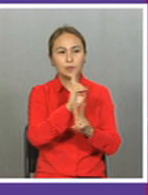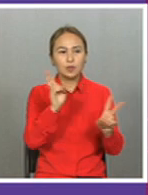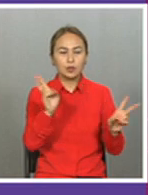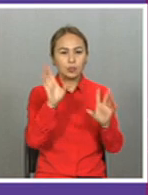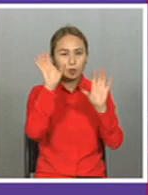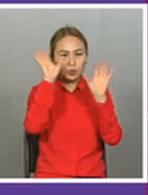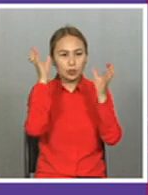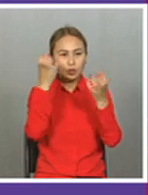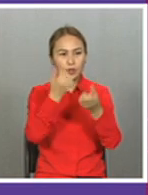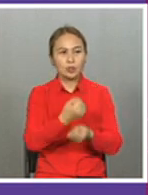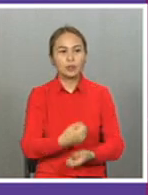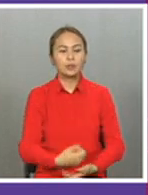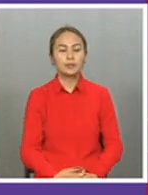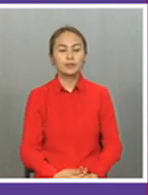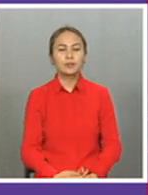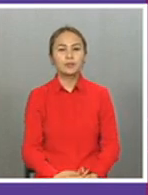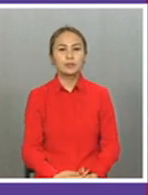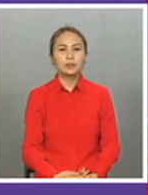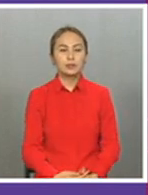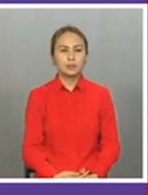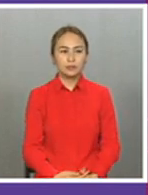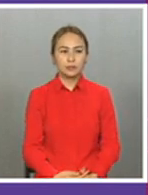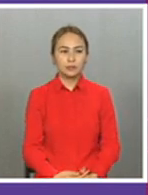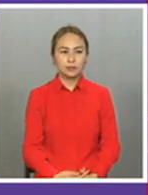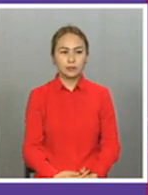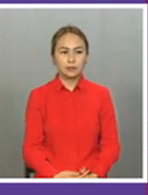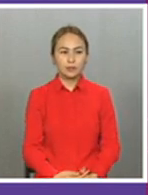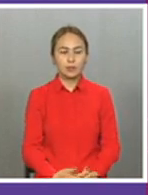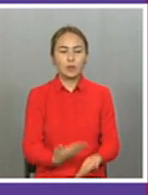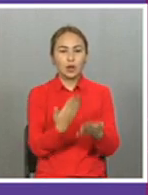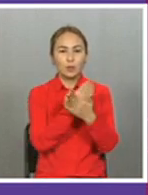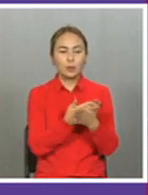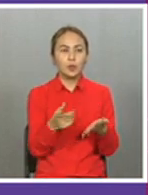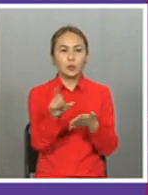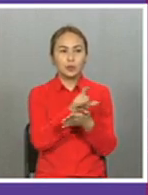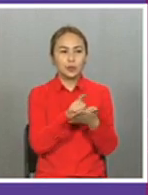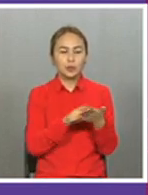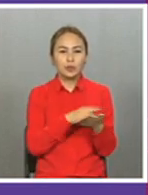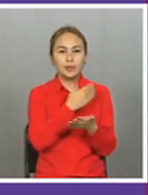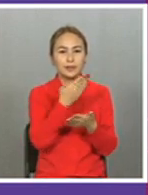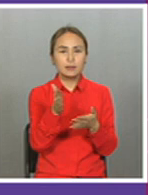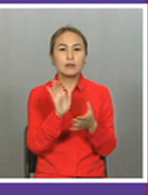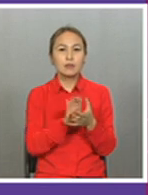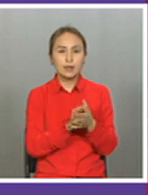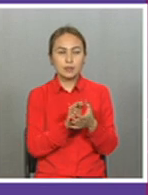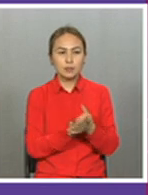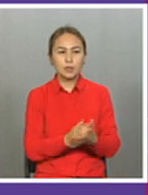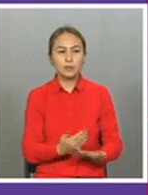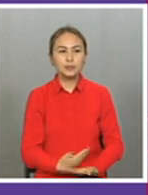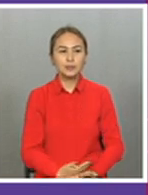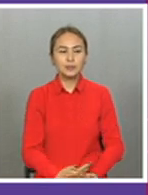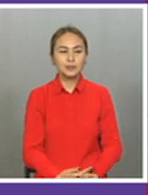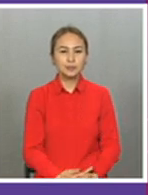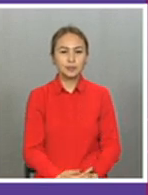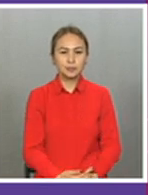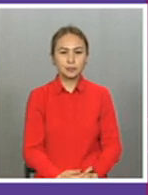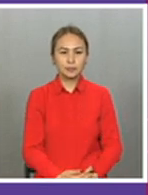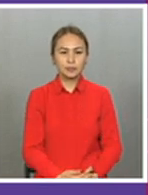ешкімнің мүйізінен. Балалар, бұл өлең жолдары сендерге таныс па?